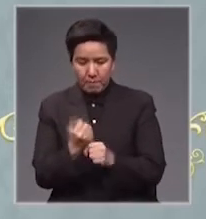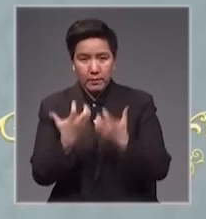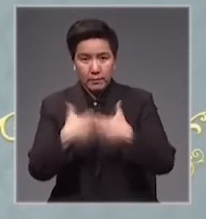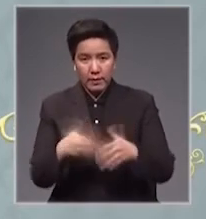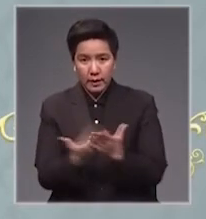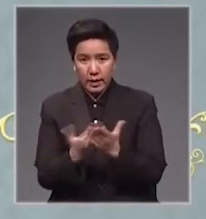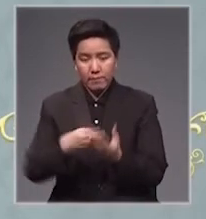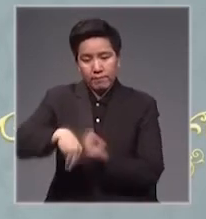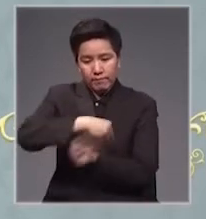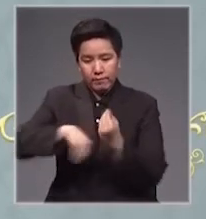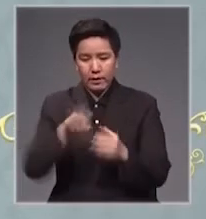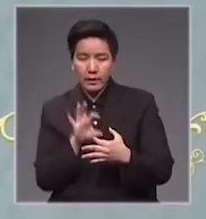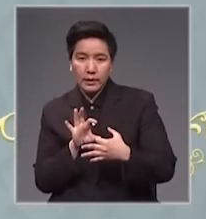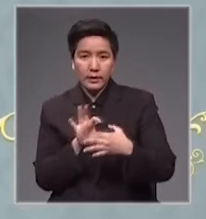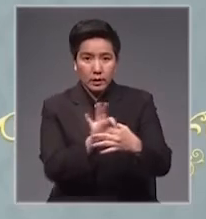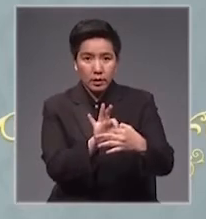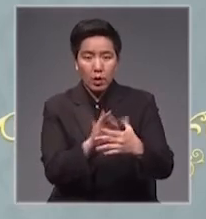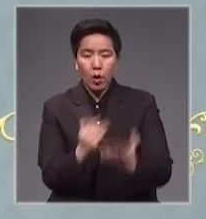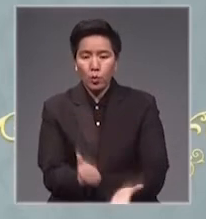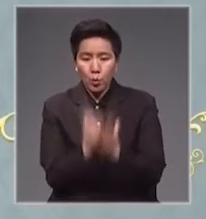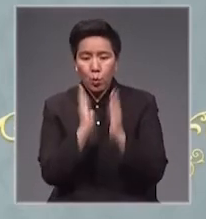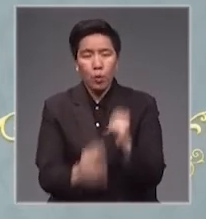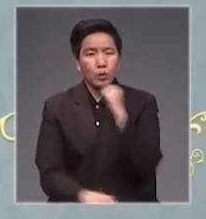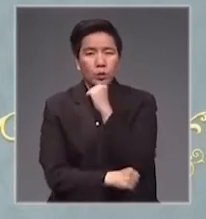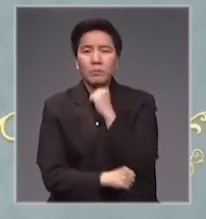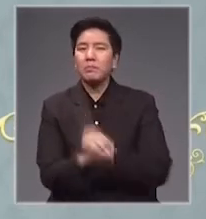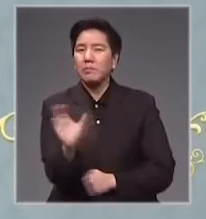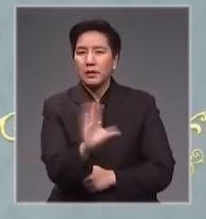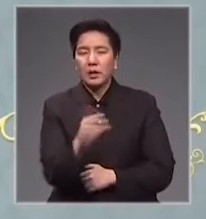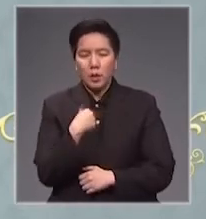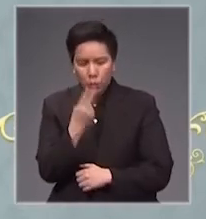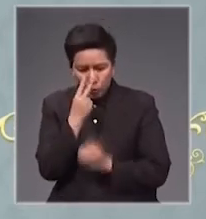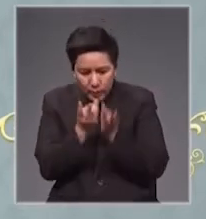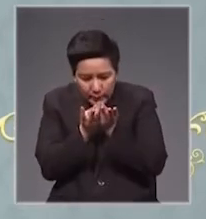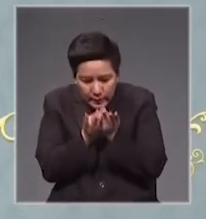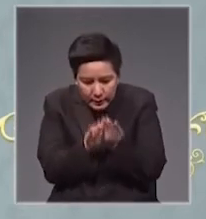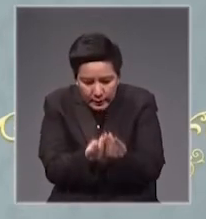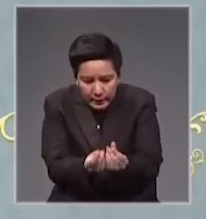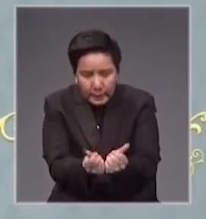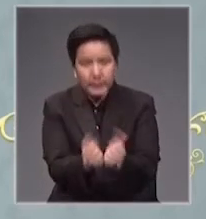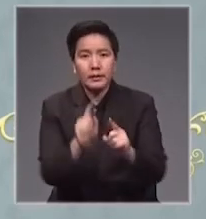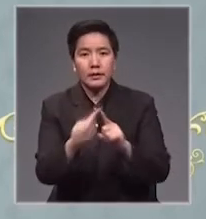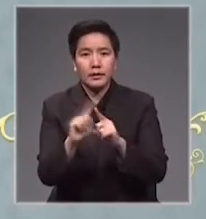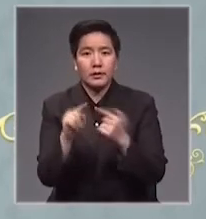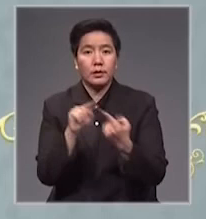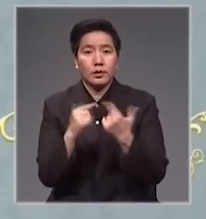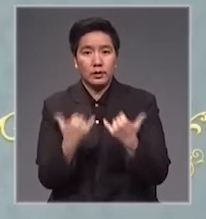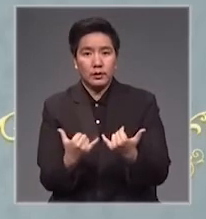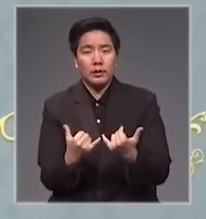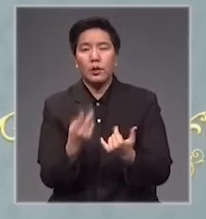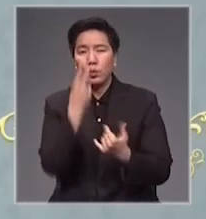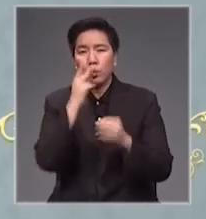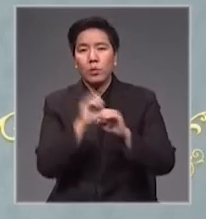างความเชื่อมโยงไม่ใช่ช่วยคนจนหรือช่วยโดยไม่มองรายละเอียดอย่างเดียวนะครับความชัดเจนความเ